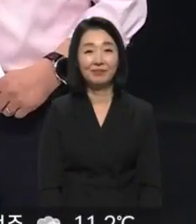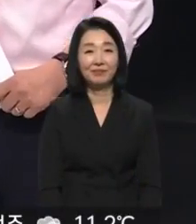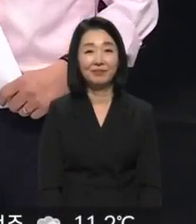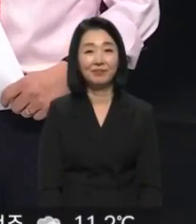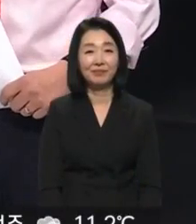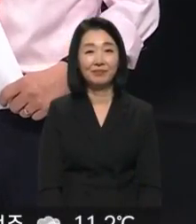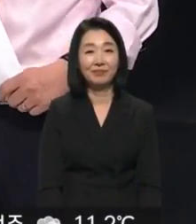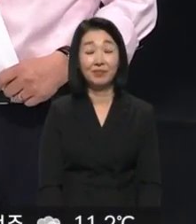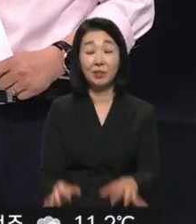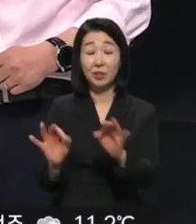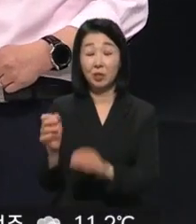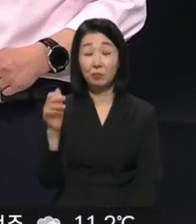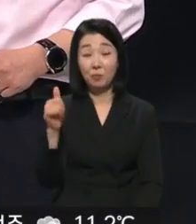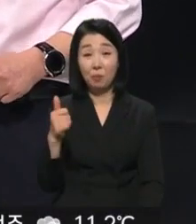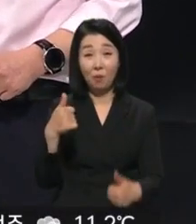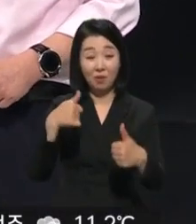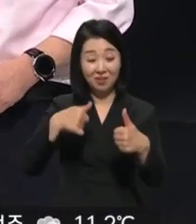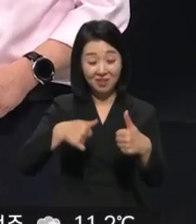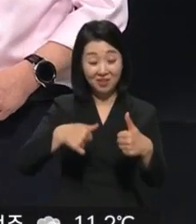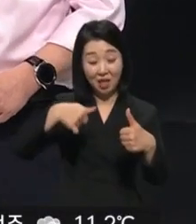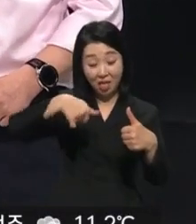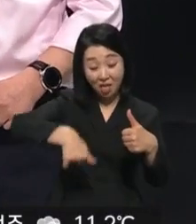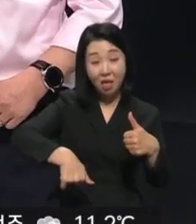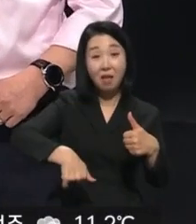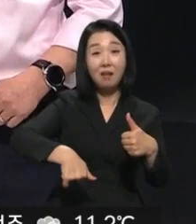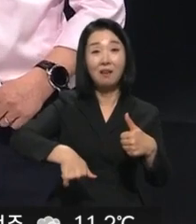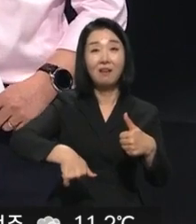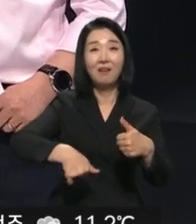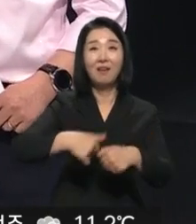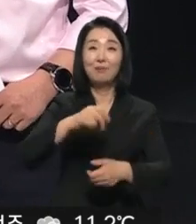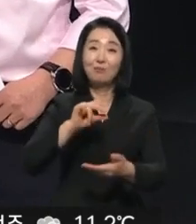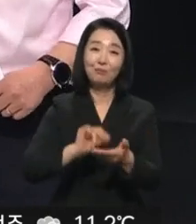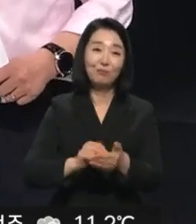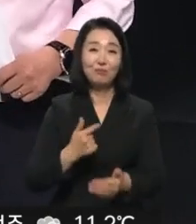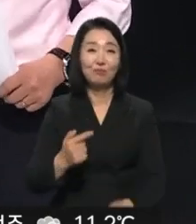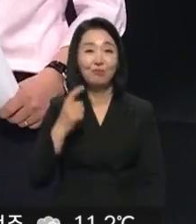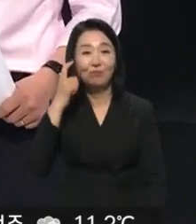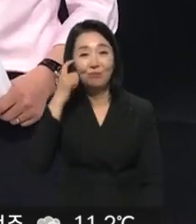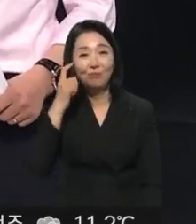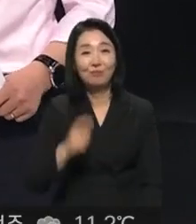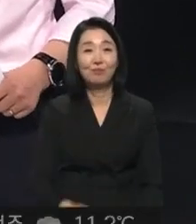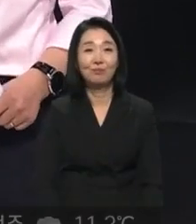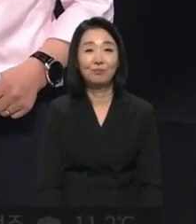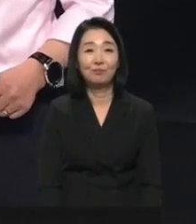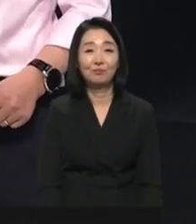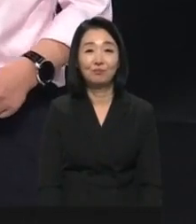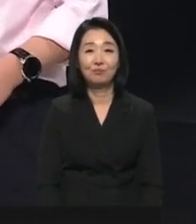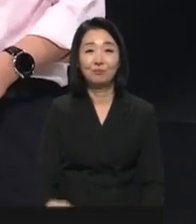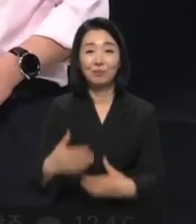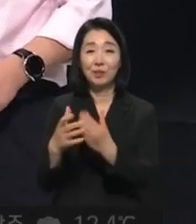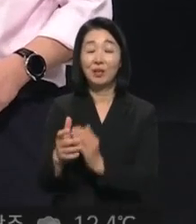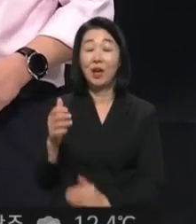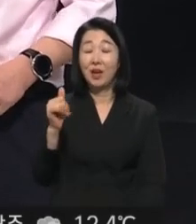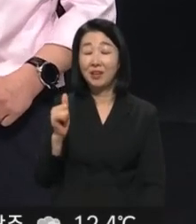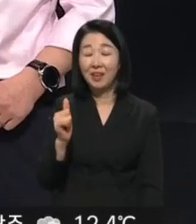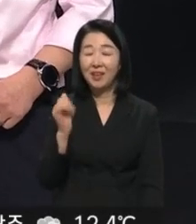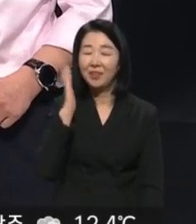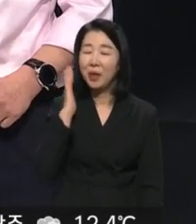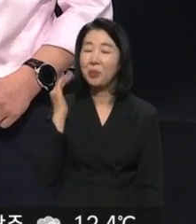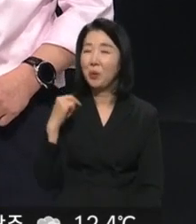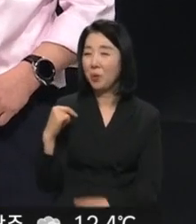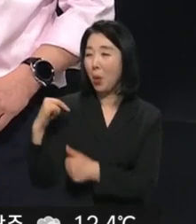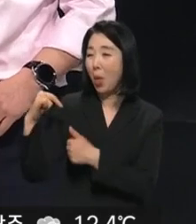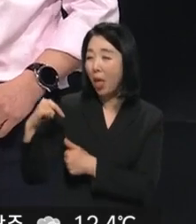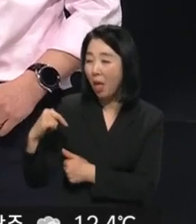김 대표의 인사 각도까지 도마에 오른 이유, 당이 용산 출장소가 되는 게 아니냐는